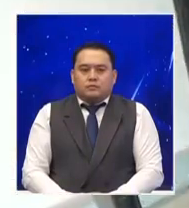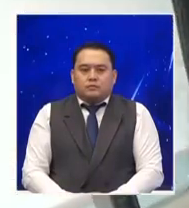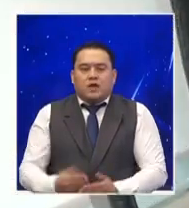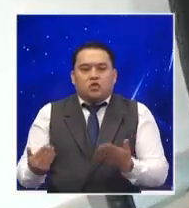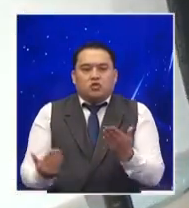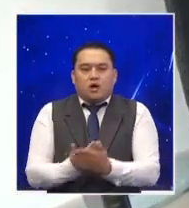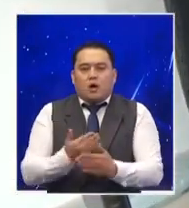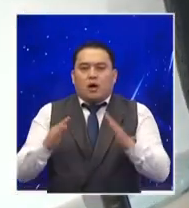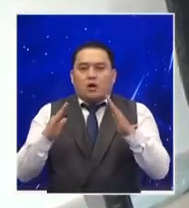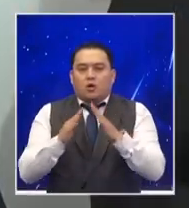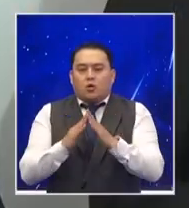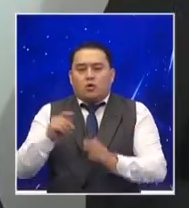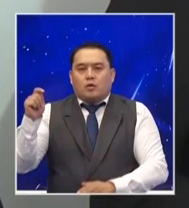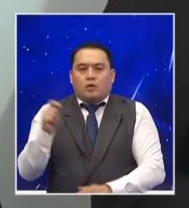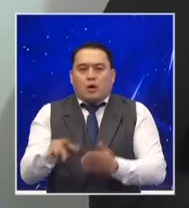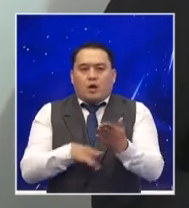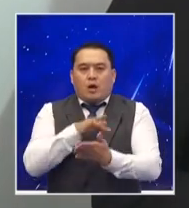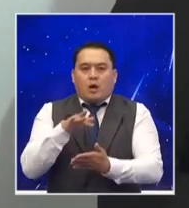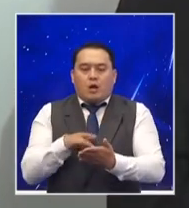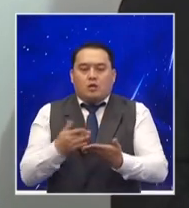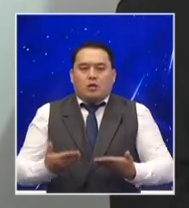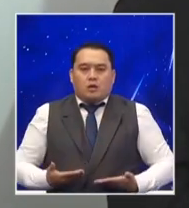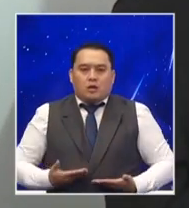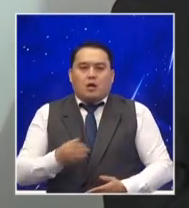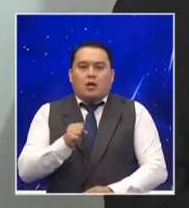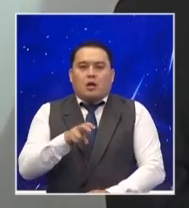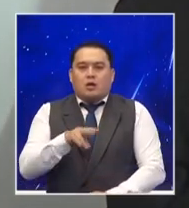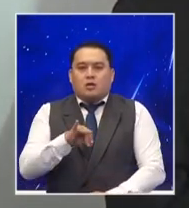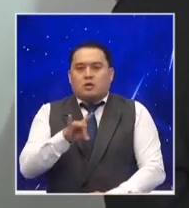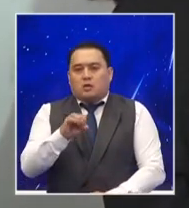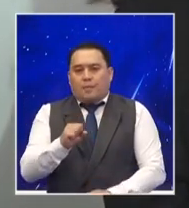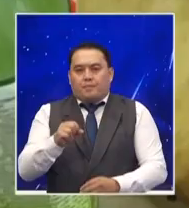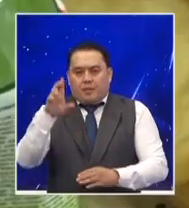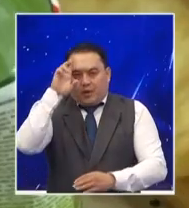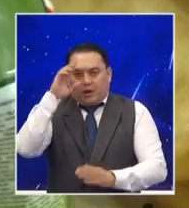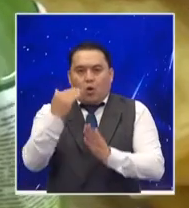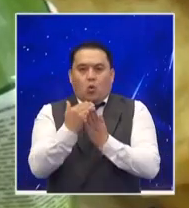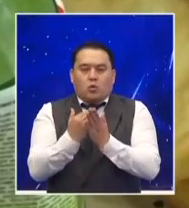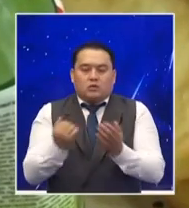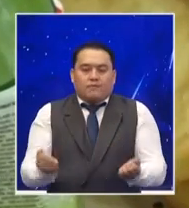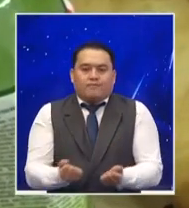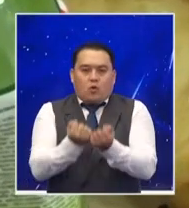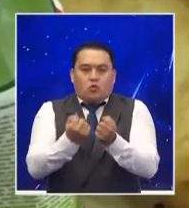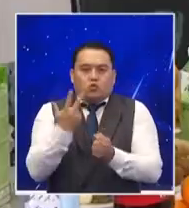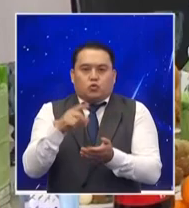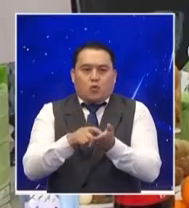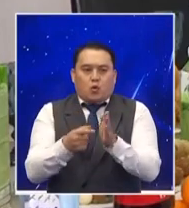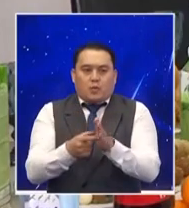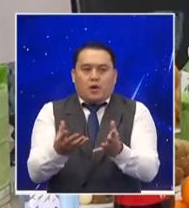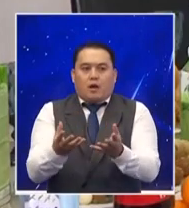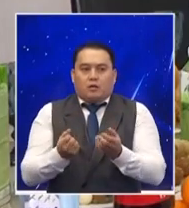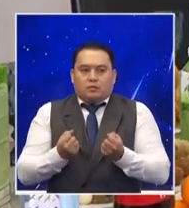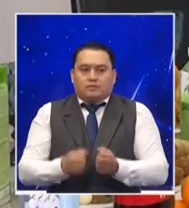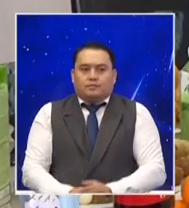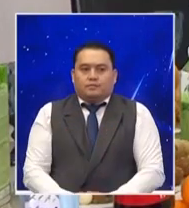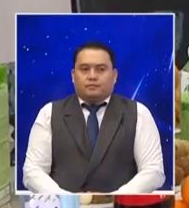Жаңа қонысқа кіргеннің бірі қала тұрғыны Индира Әбілтаева. Ол мемлекет қолдауымен үш бөлмелі пәтерге қол жеткізді. Үйлі болып